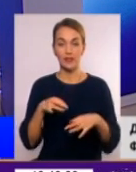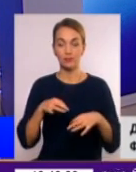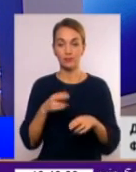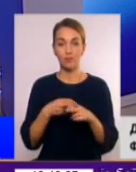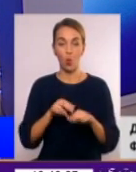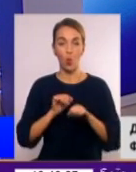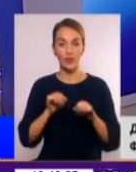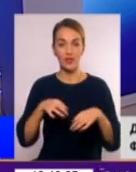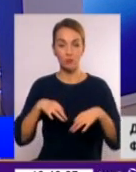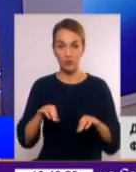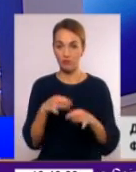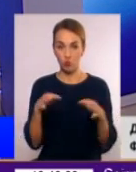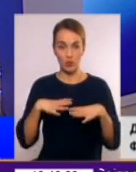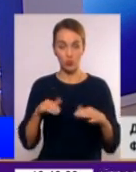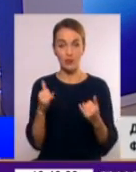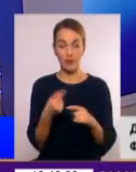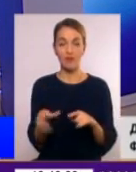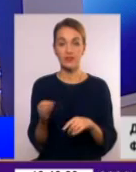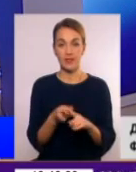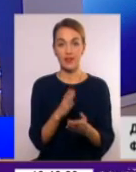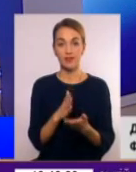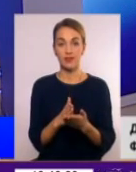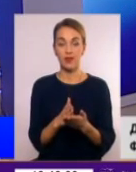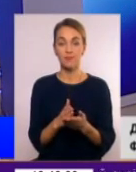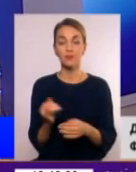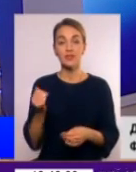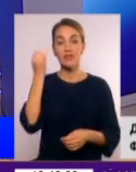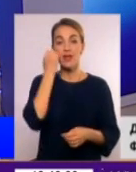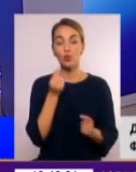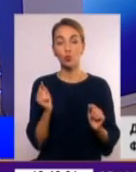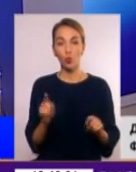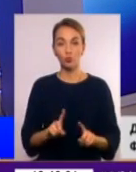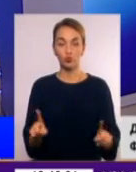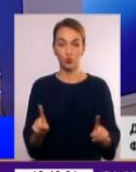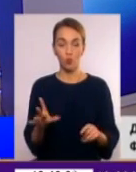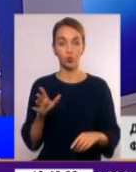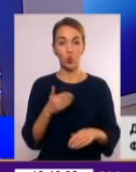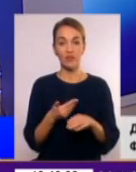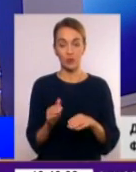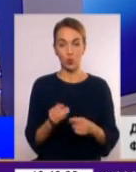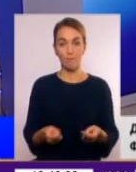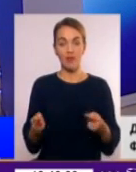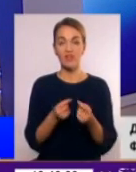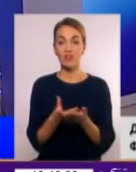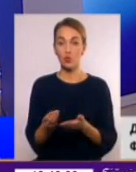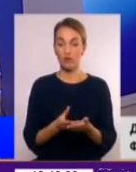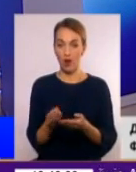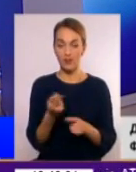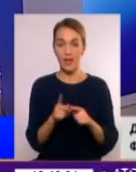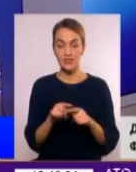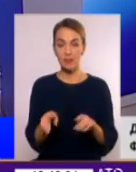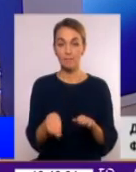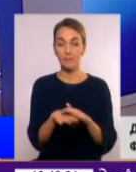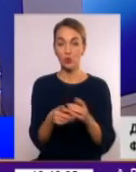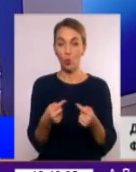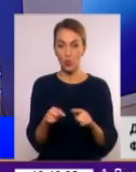транспортерів, ну нічого не було. Тепер все це є. І завдяки тому, що було виділено певне фінансування на ці підрозділи, воно